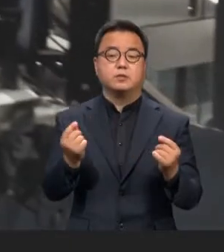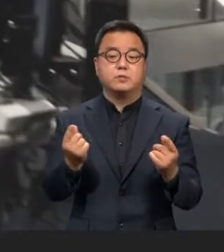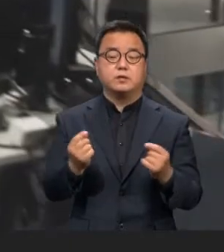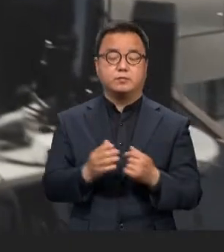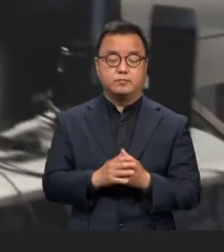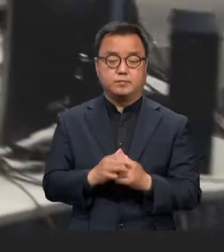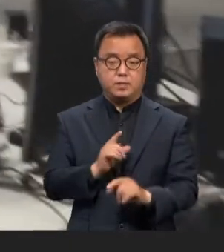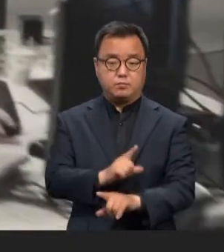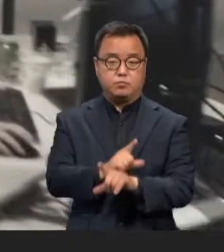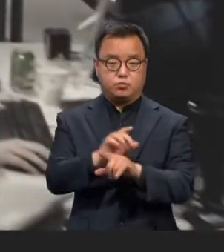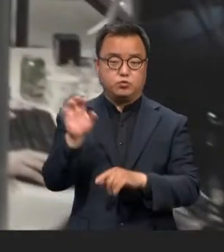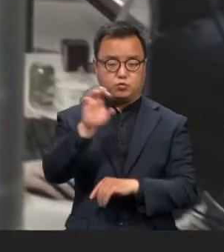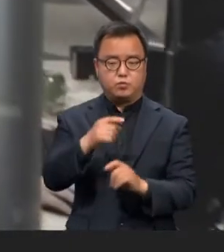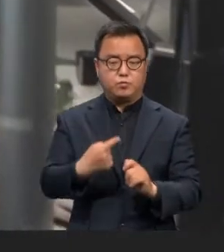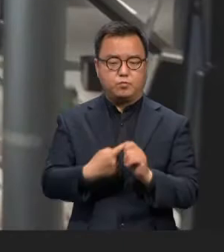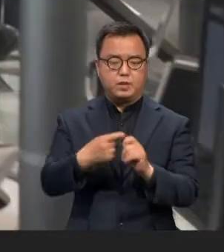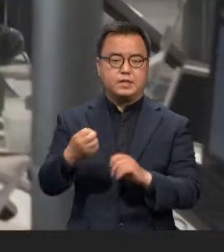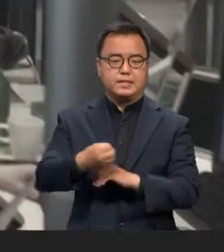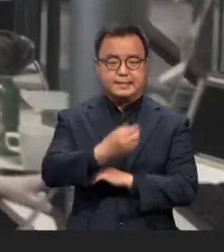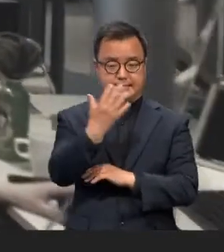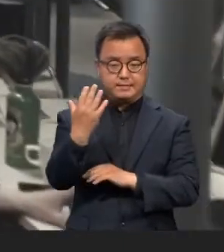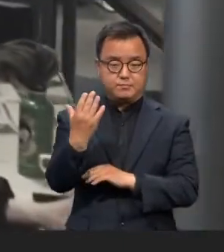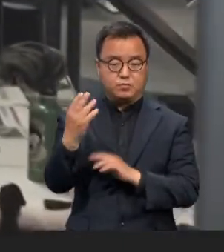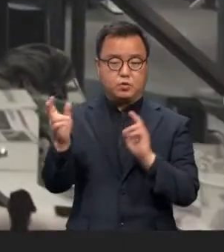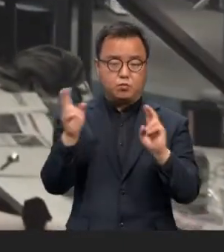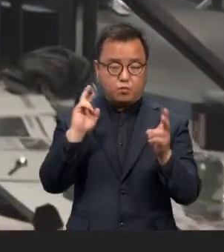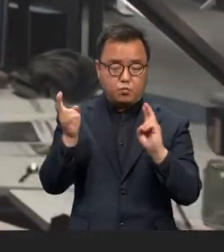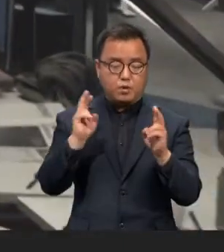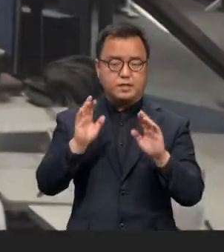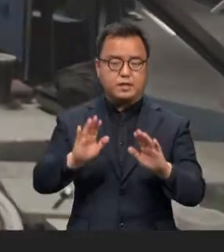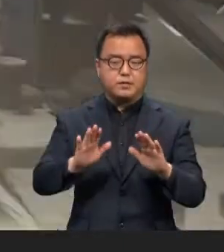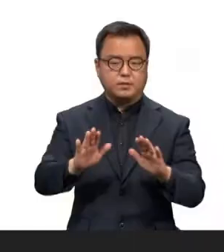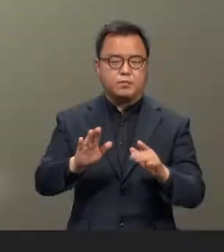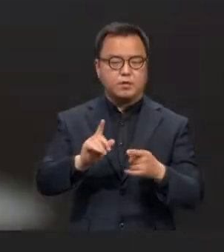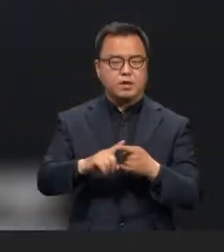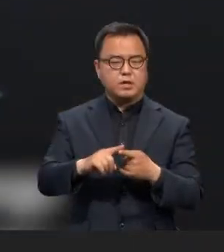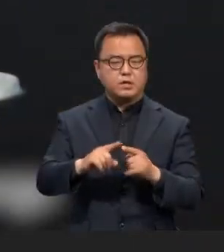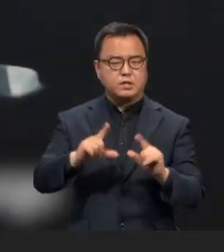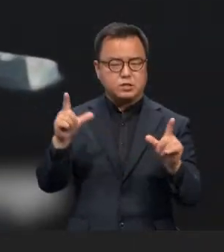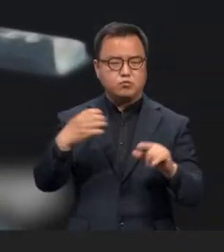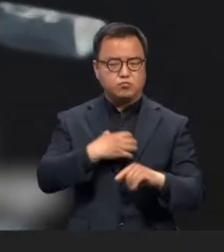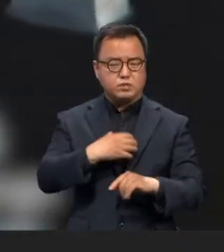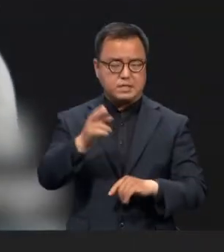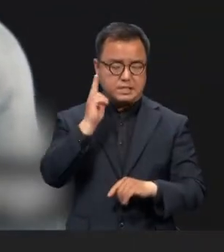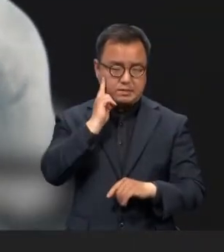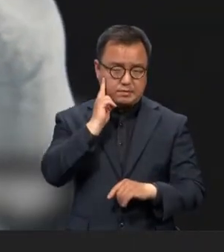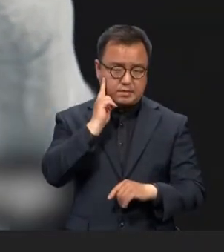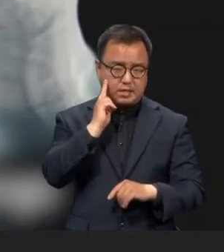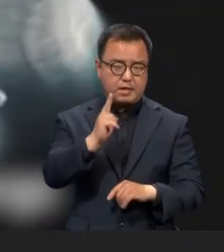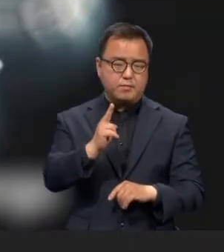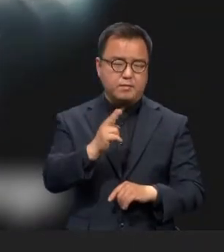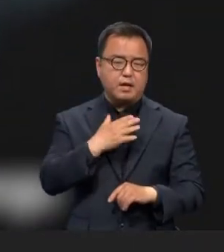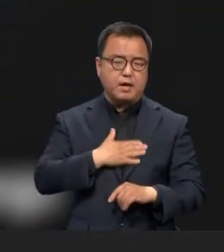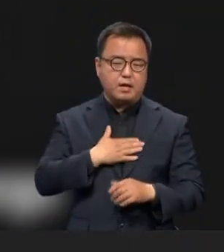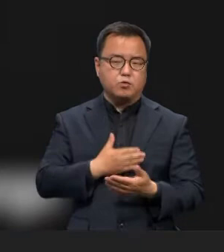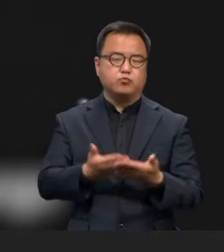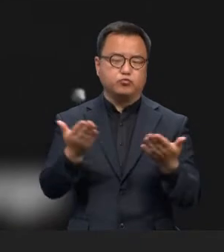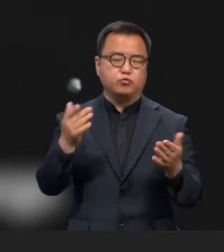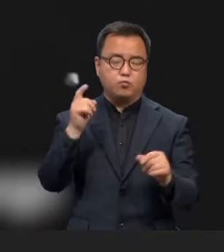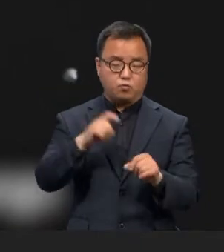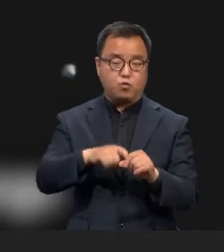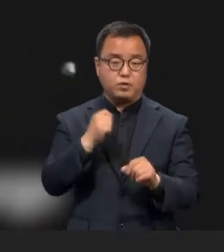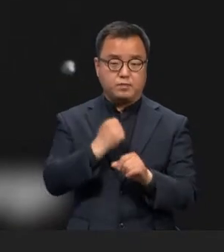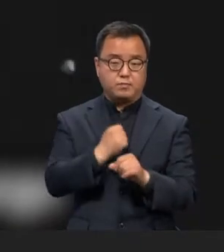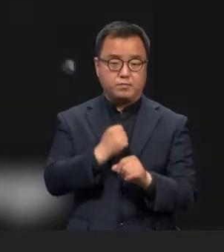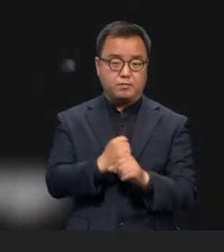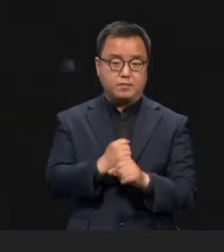북유럽 최대의 신문사 헬싱긴 사노마트가 기후위기의 심각성을 시각화하기 위해 만든 글꼴입니다. 북극